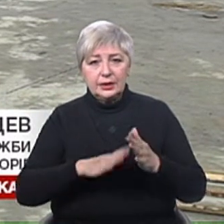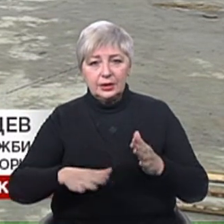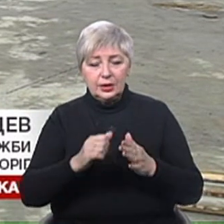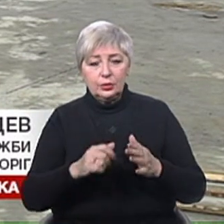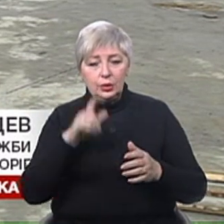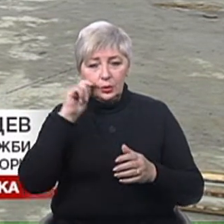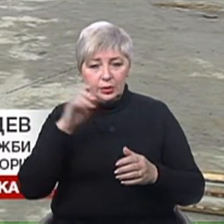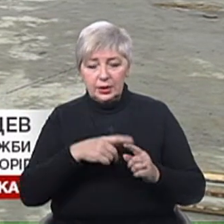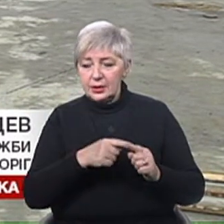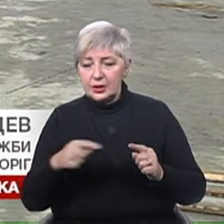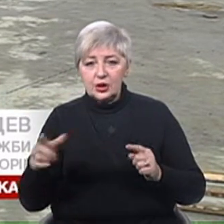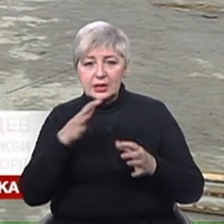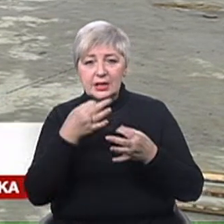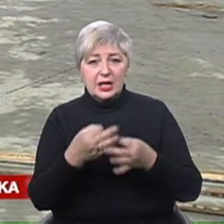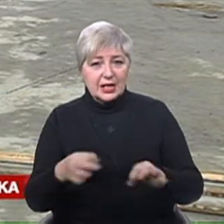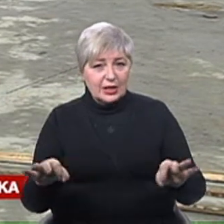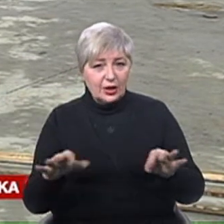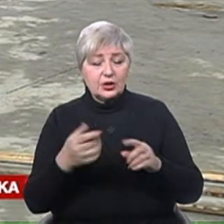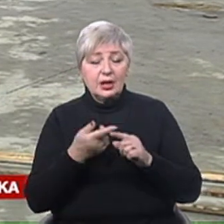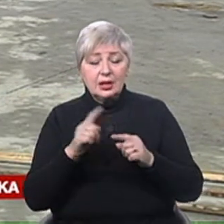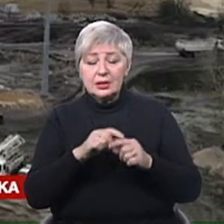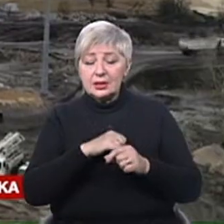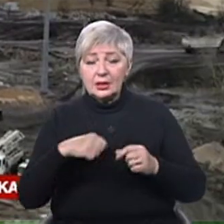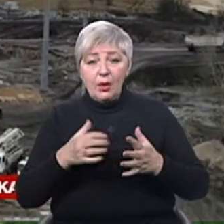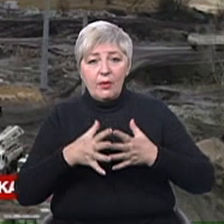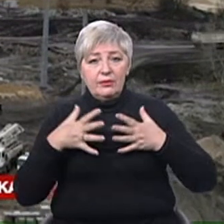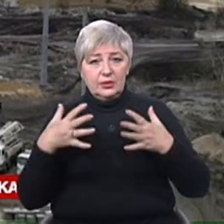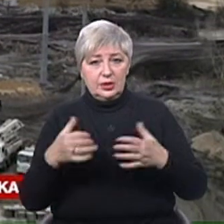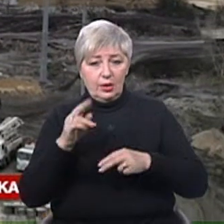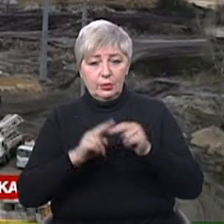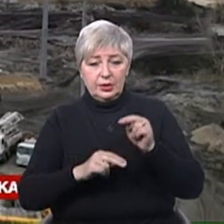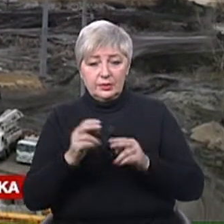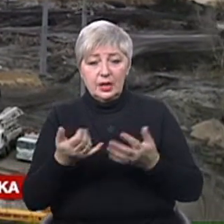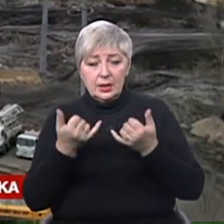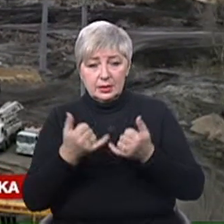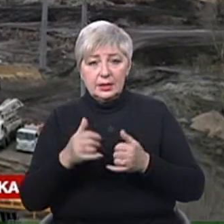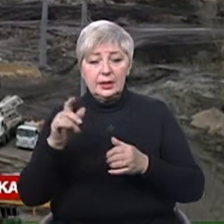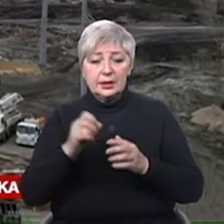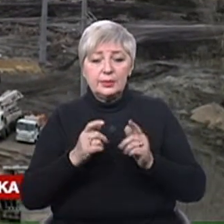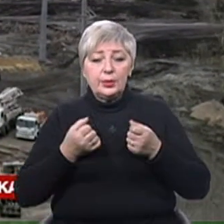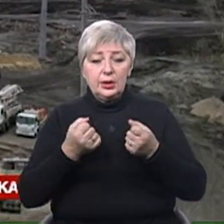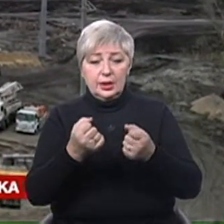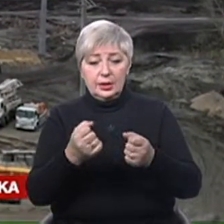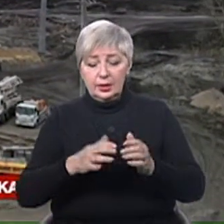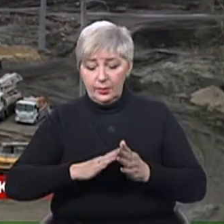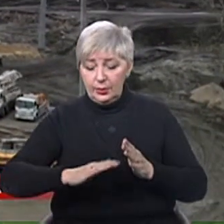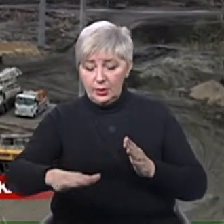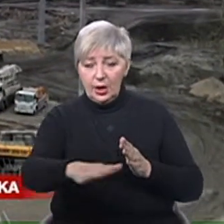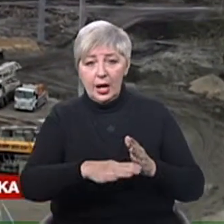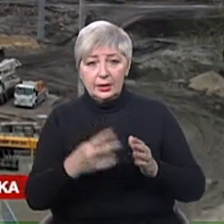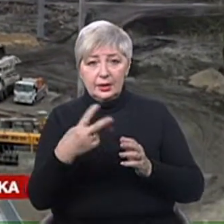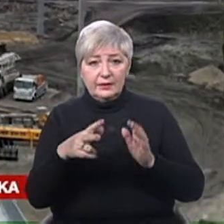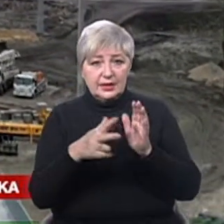часів незалежності це наймасштабніше будівництво. Зараз ми проїхали по ділянці 28 кілометрів і в нас